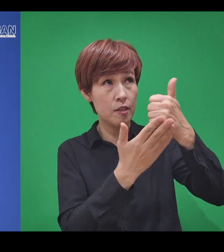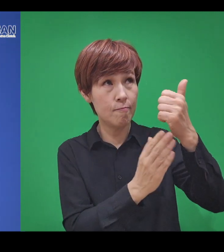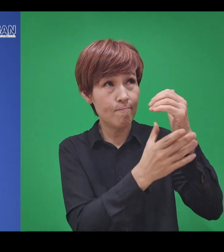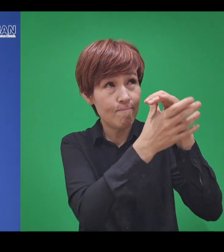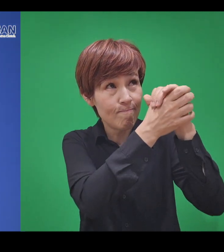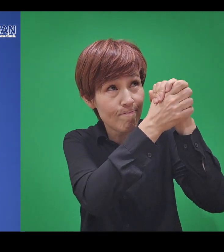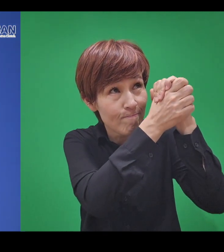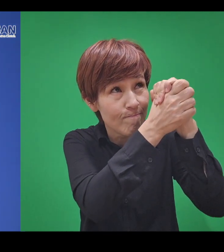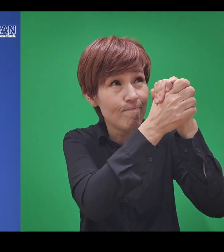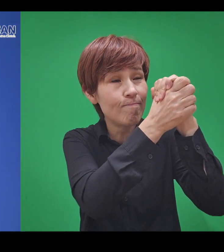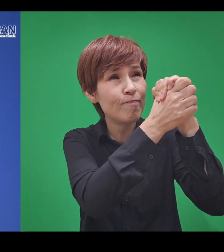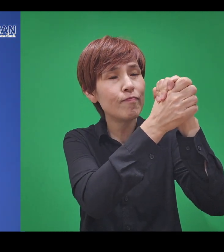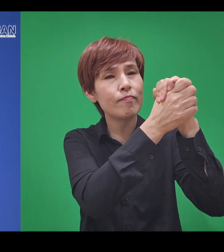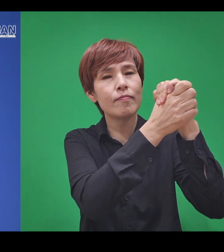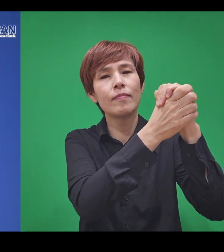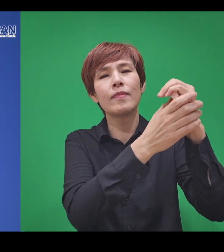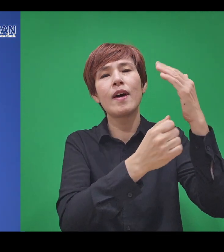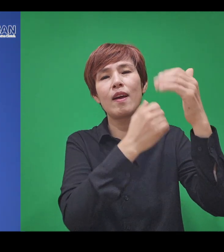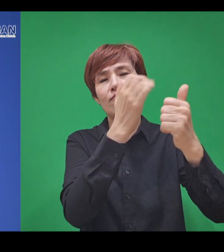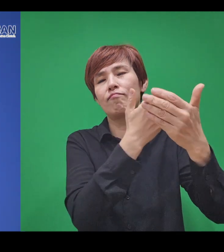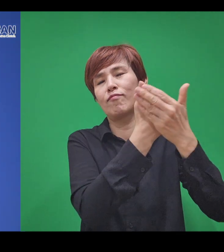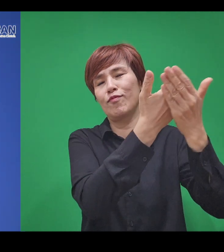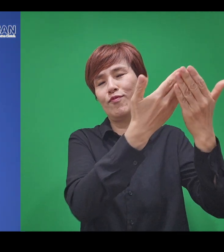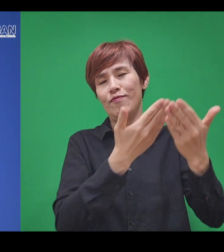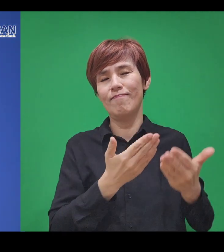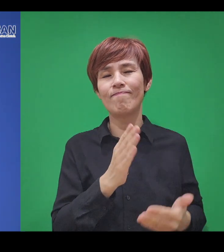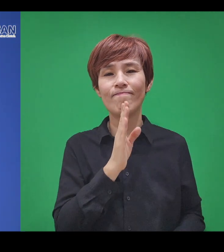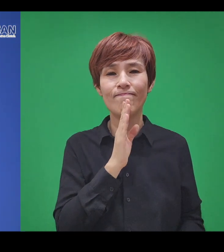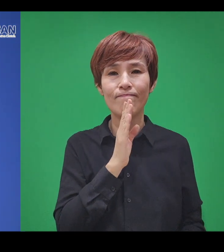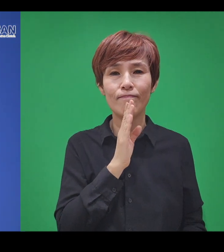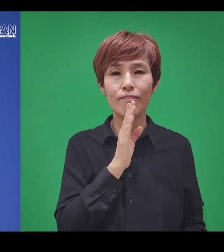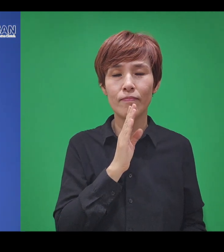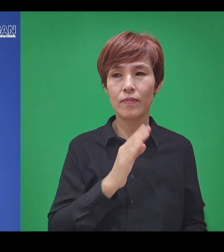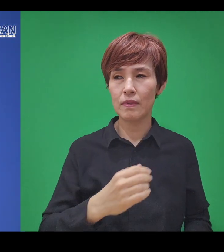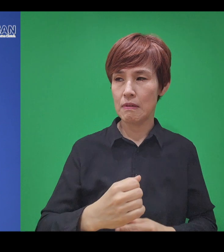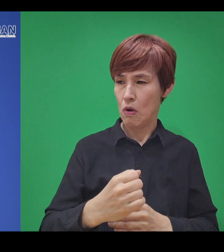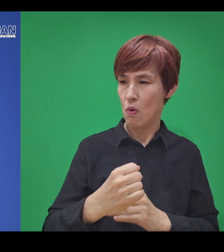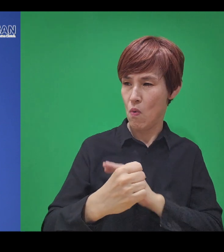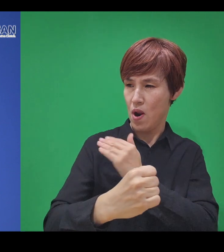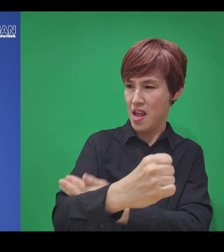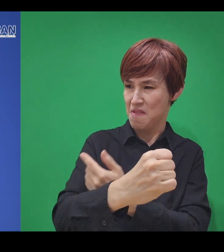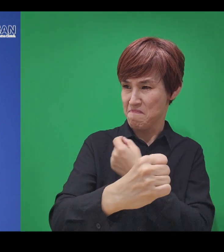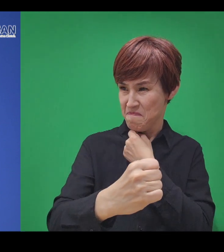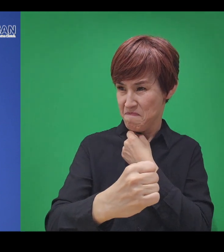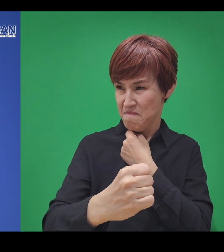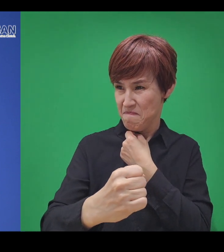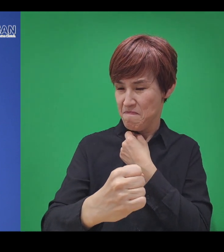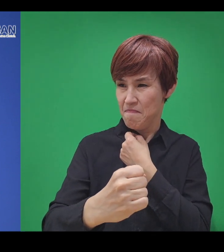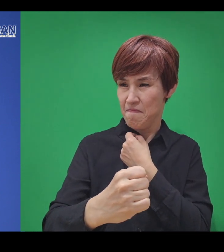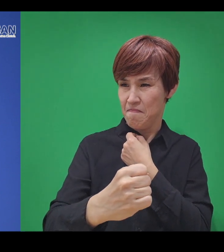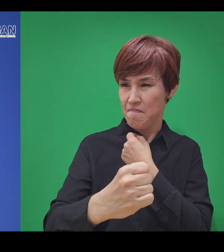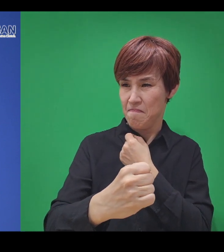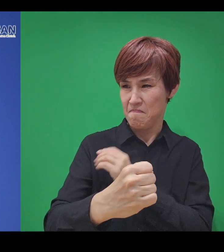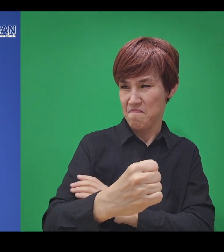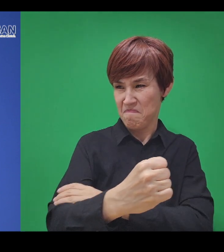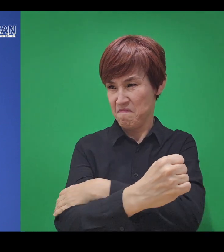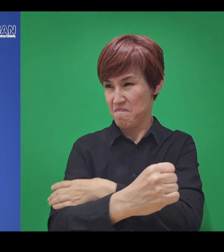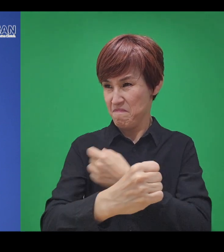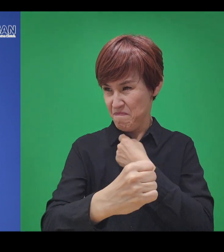붙들면 하나님이 우리를 붙들어 주시지만은 우리가 권력을 붙들면 권력에 붙들릴